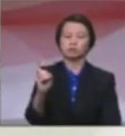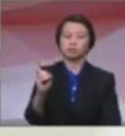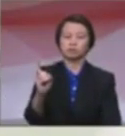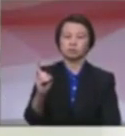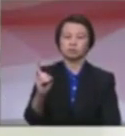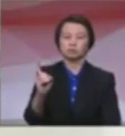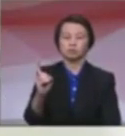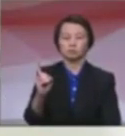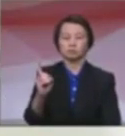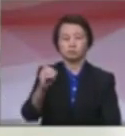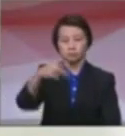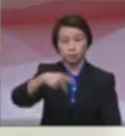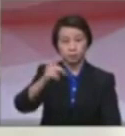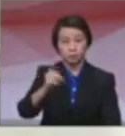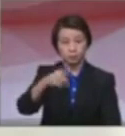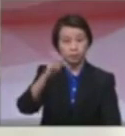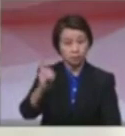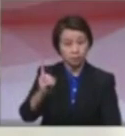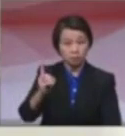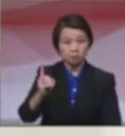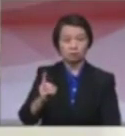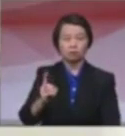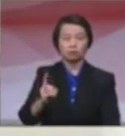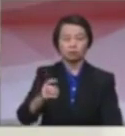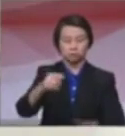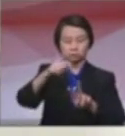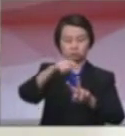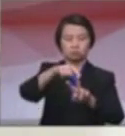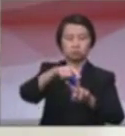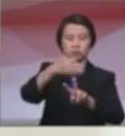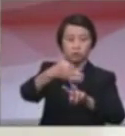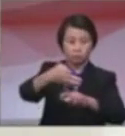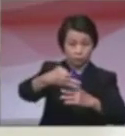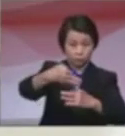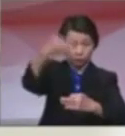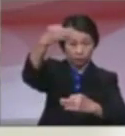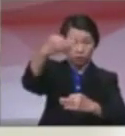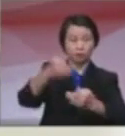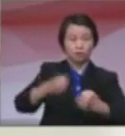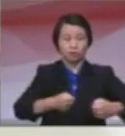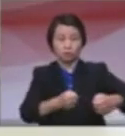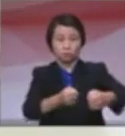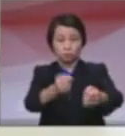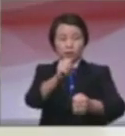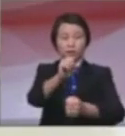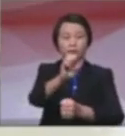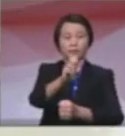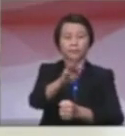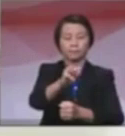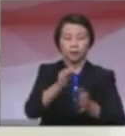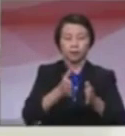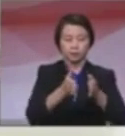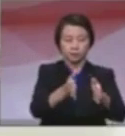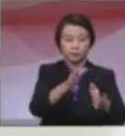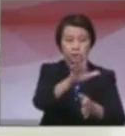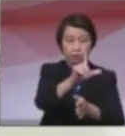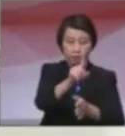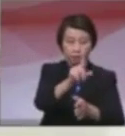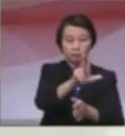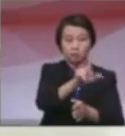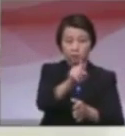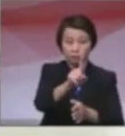ataupun PKPD di Flat Sungai Emas, Jalan Emas 31 dan Jalan